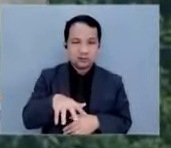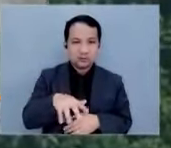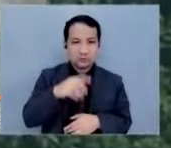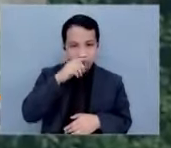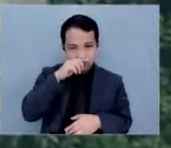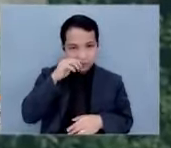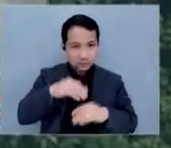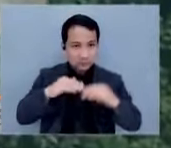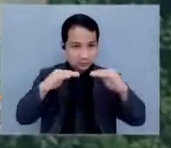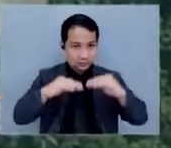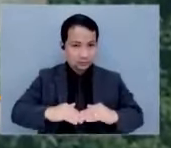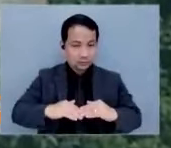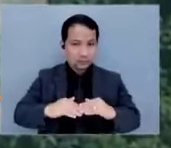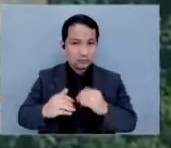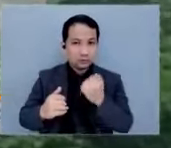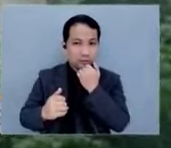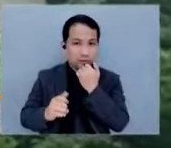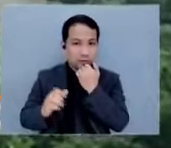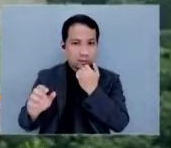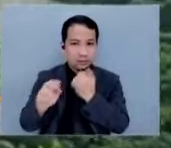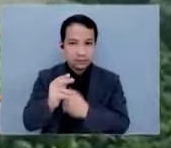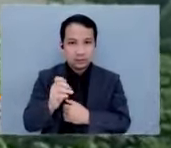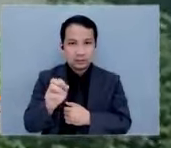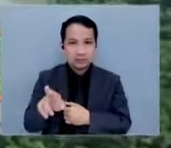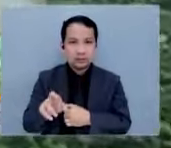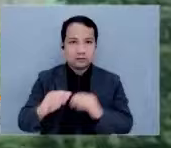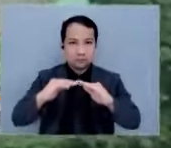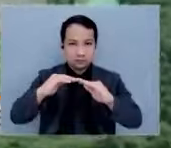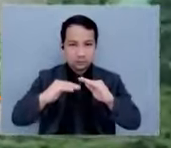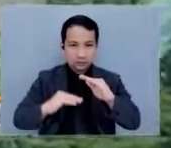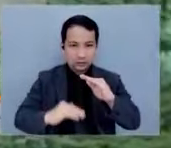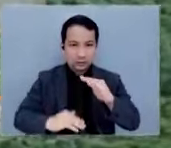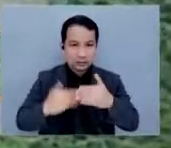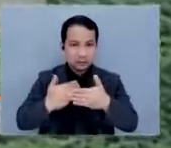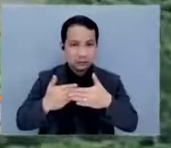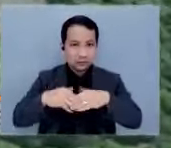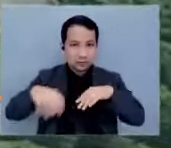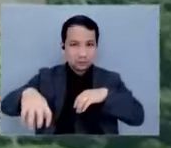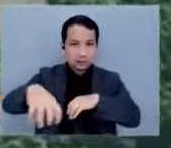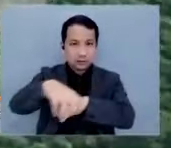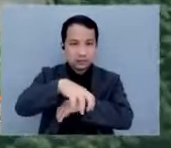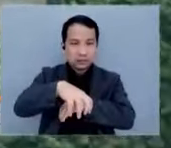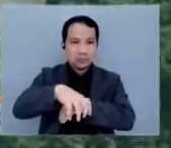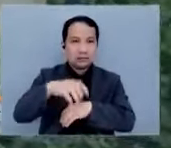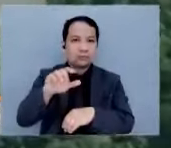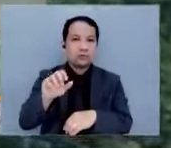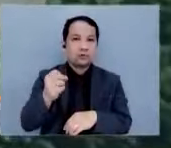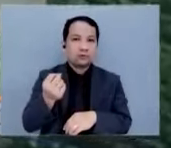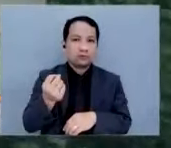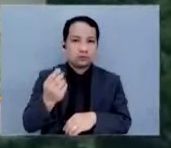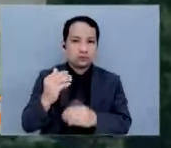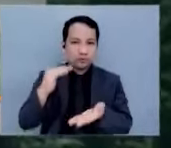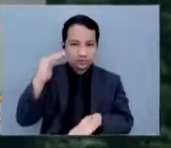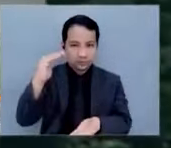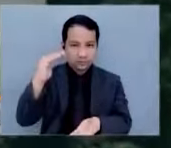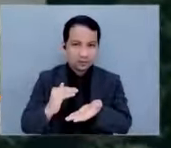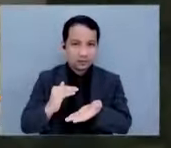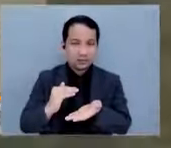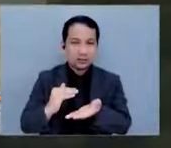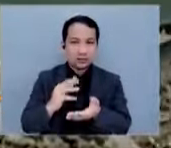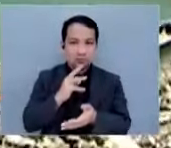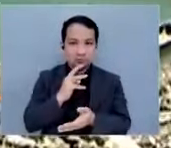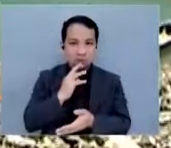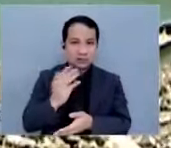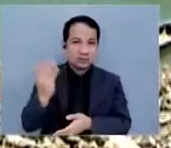pangunahing pinagkukunan ng tubig sa Metro Manila at mga karating na probinsya, higit 12 meters nang ibinaba ng water level mula nitong